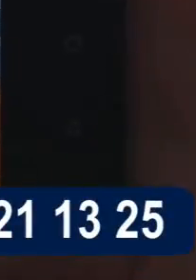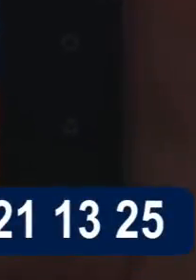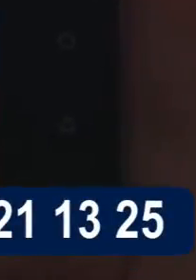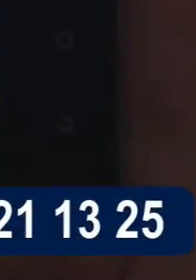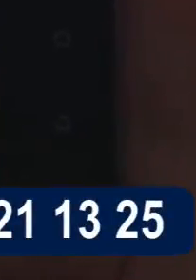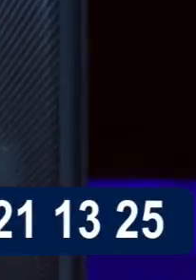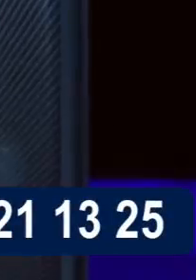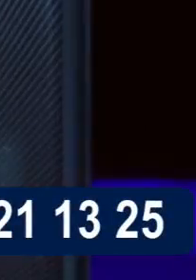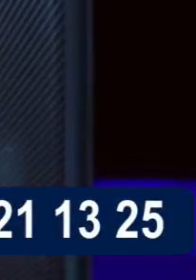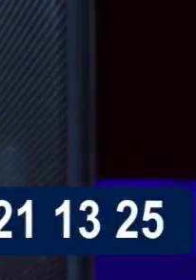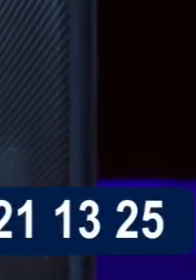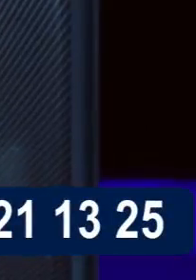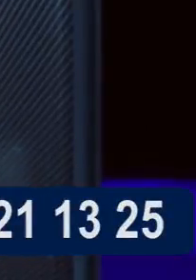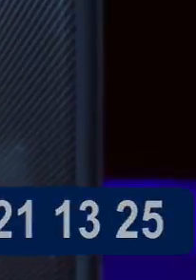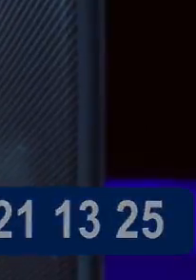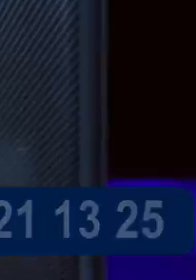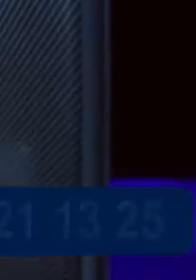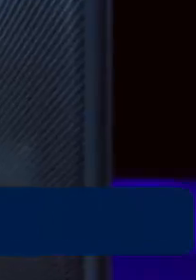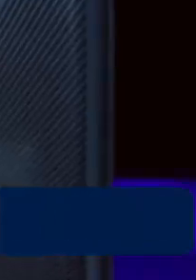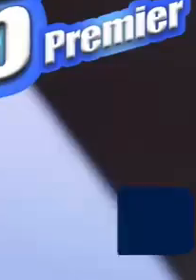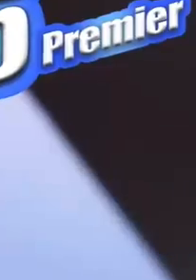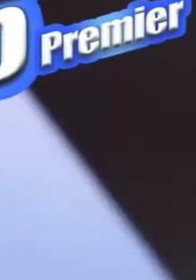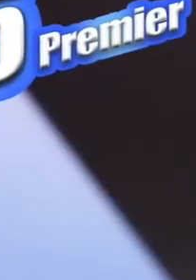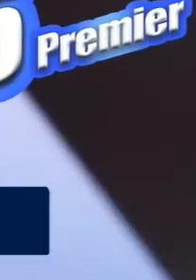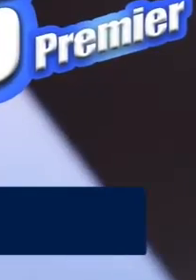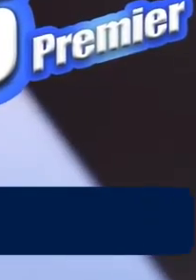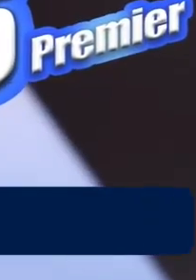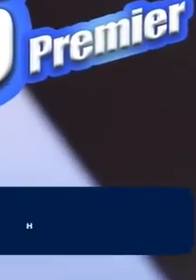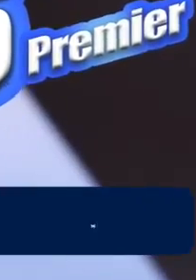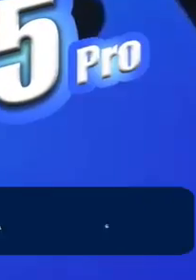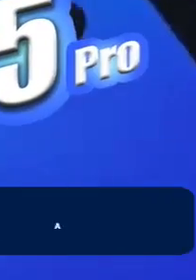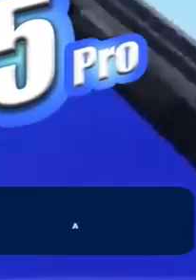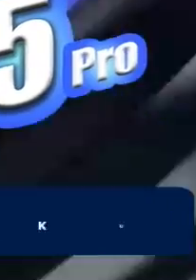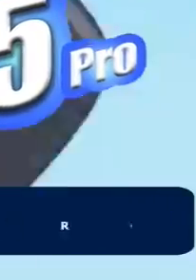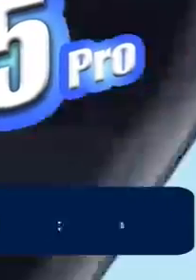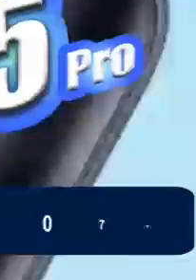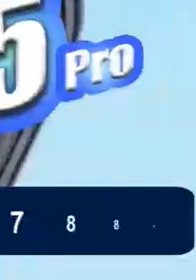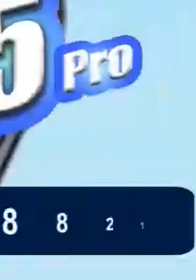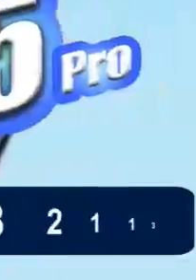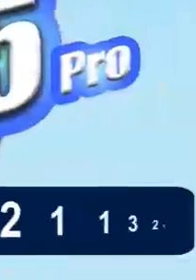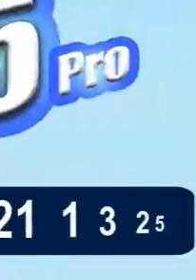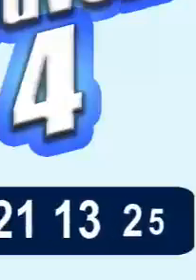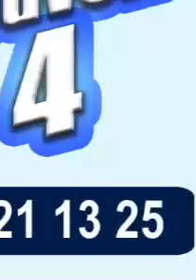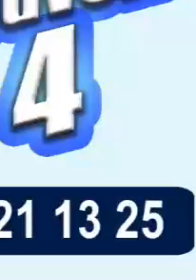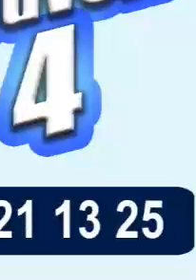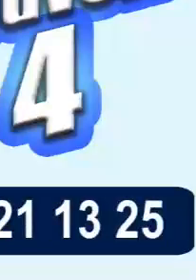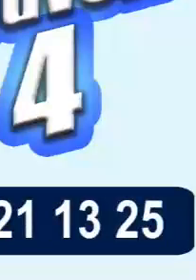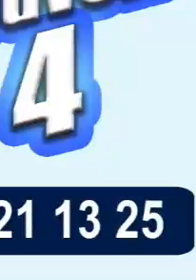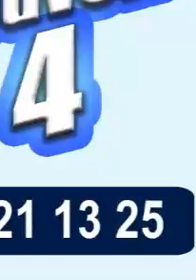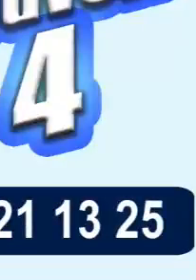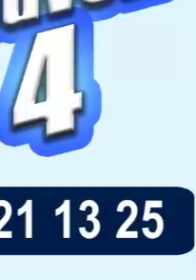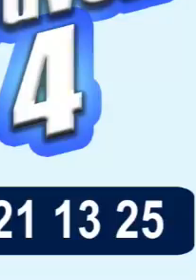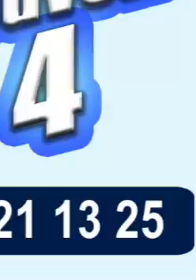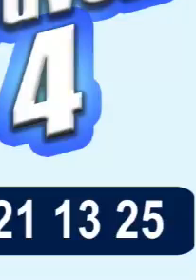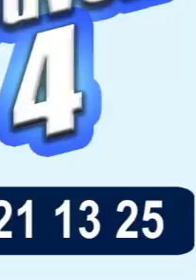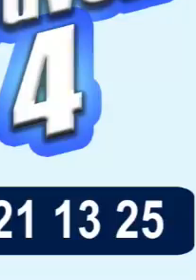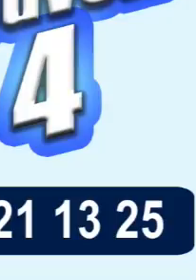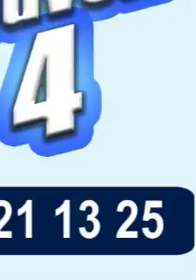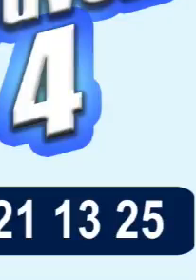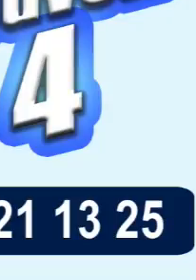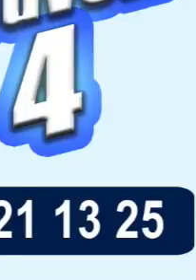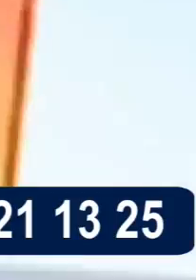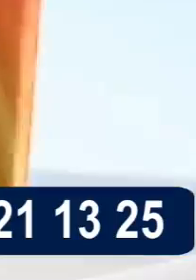slow motion turagufite izindi nka Come on 15 na Come on 15 Premiere Sparks 5 na Sparks 5 Pro Pouvoir 4 ibiko muri